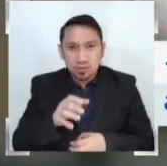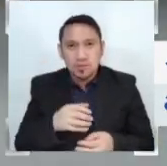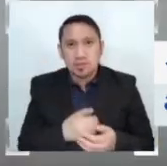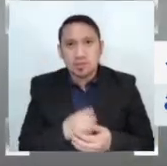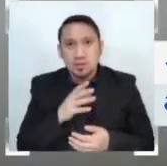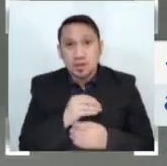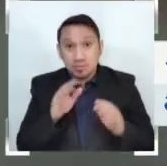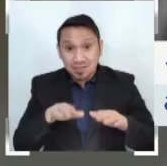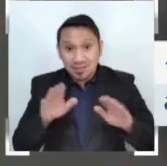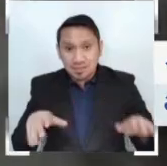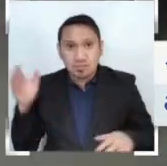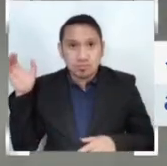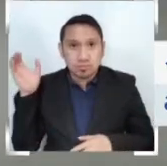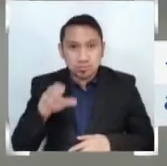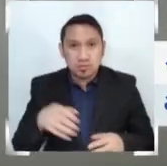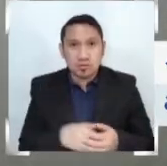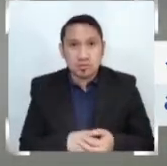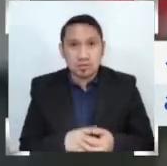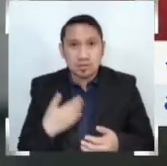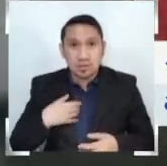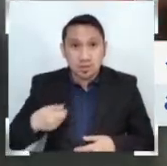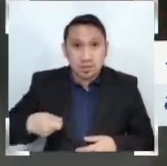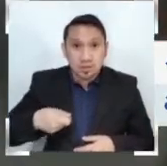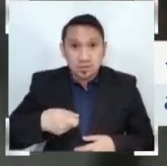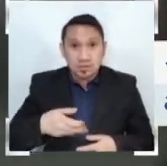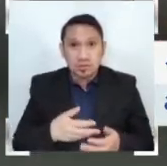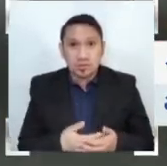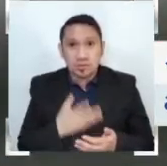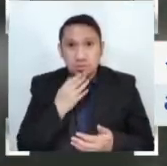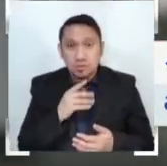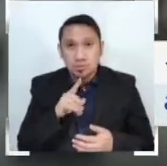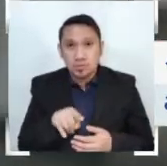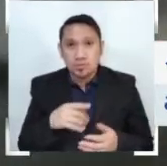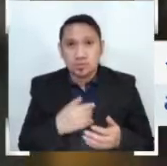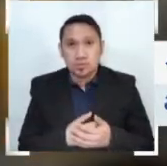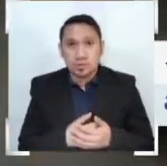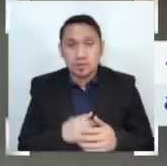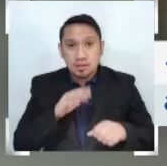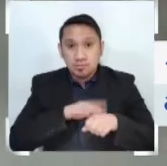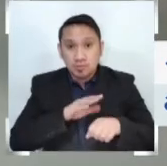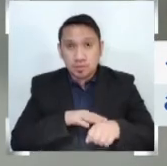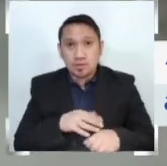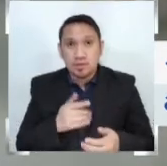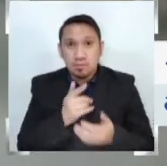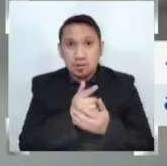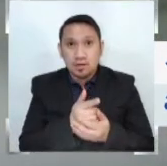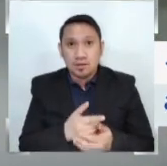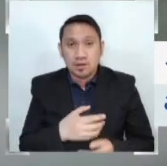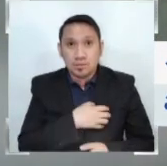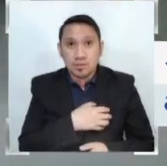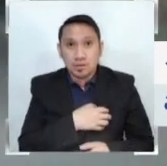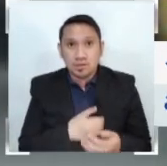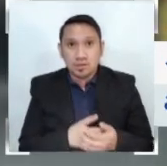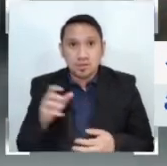bata. Tinanggap para usaksakin ng ice pick ang mga kasama nilang rumesponde kaya agad na silang tumawag ng pulis. Nadamay sa batuhan